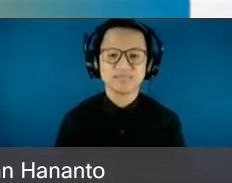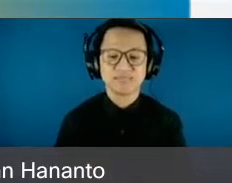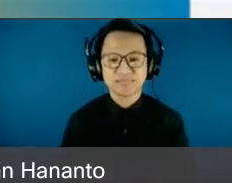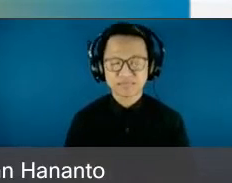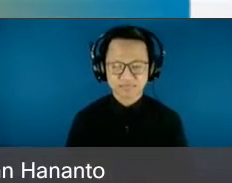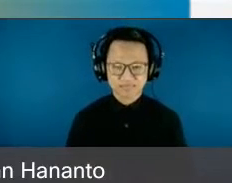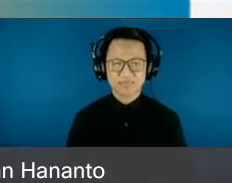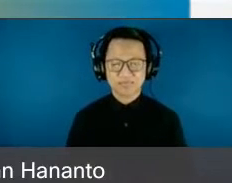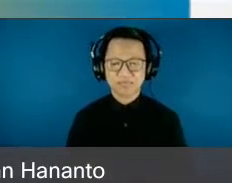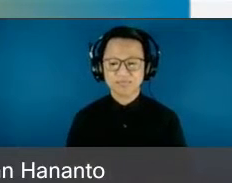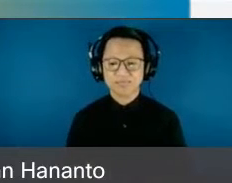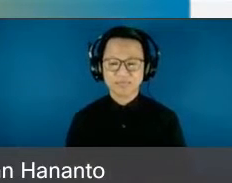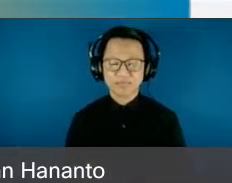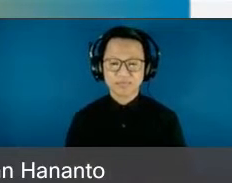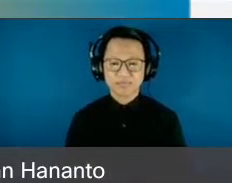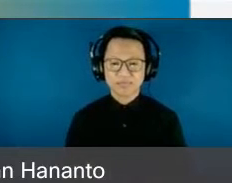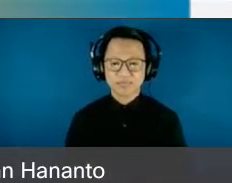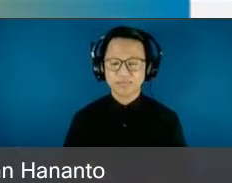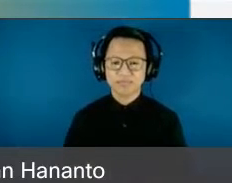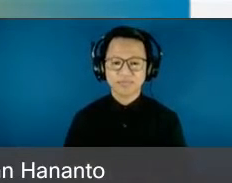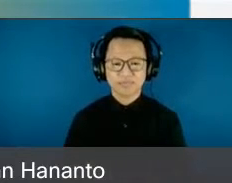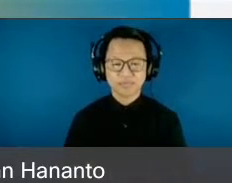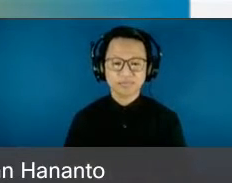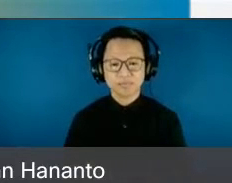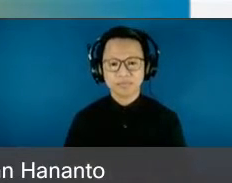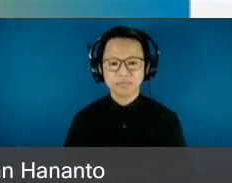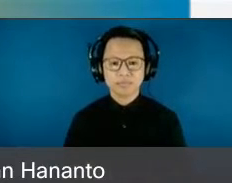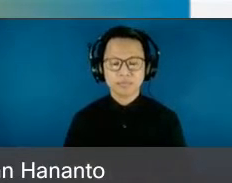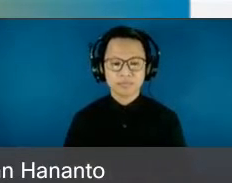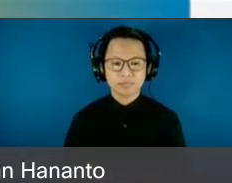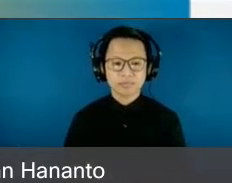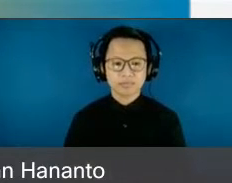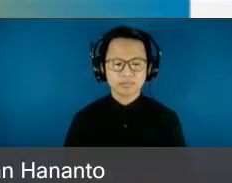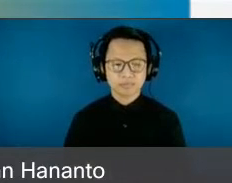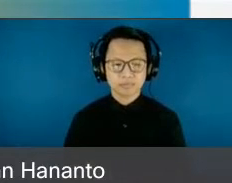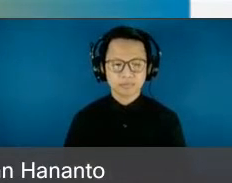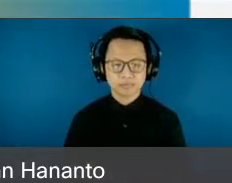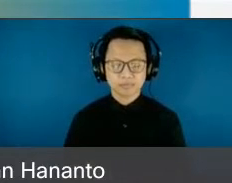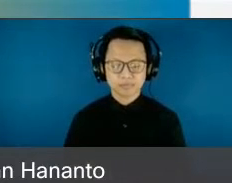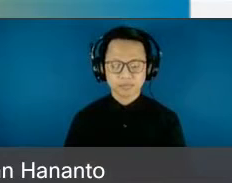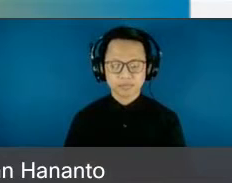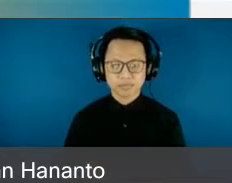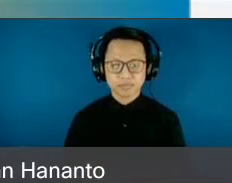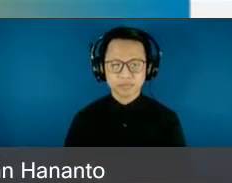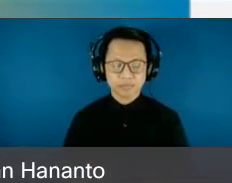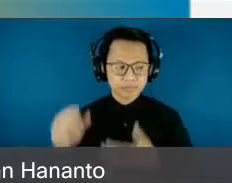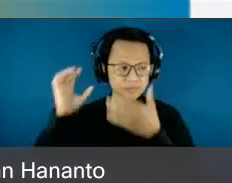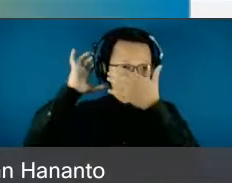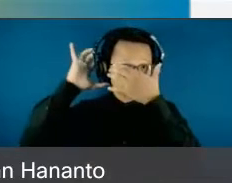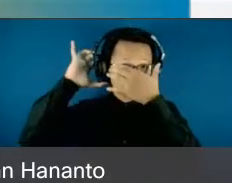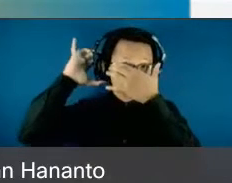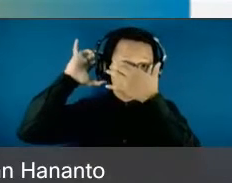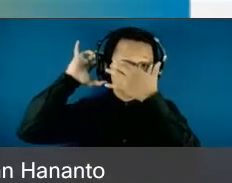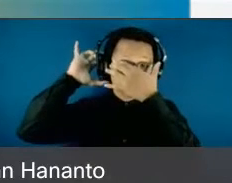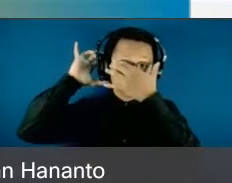Ladies and gentlemen, so to uplift the spirit, it's the service that is provided, let's say, by an area shows how developed